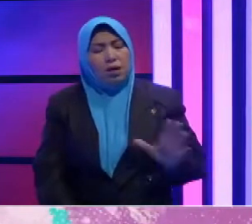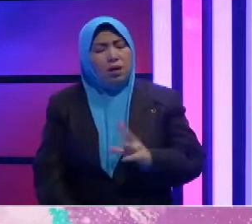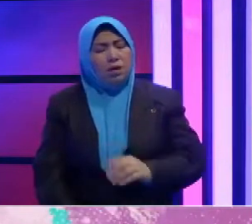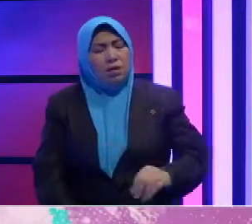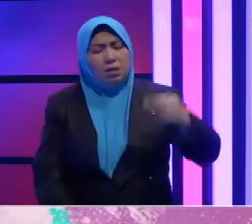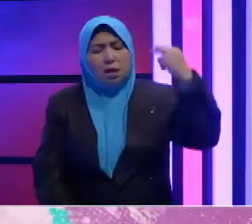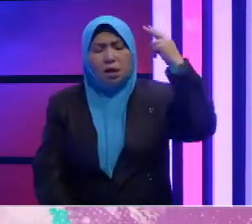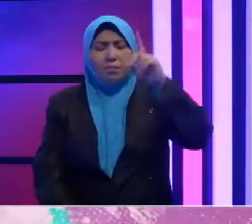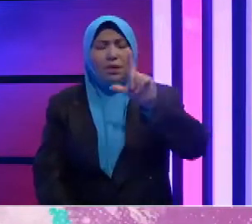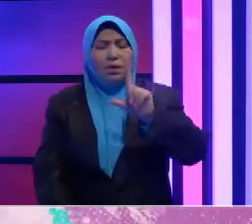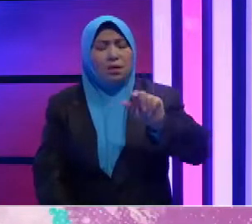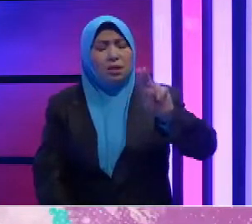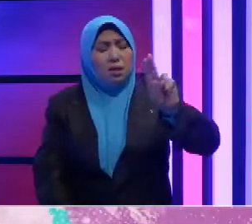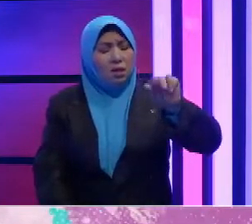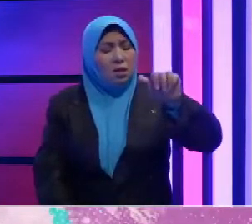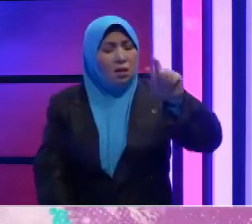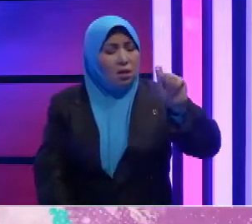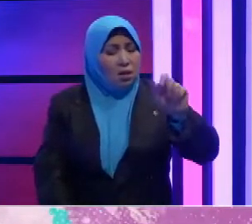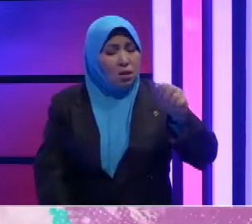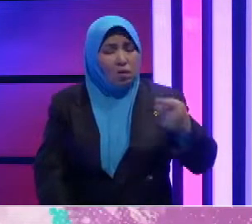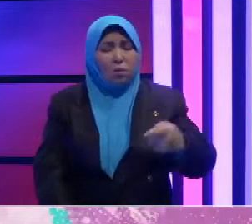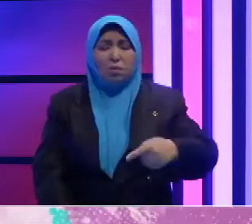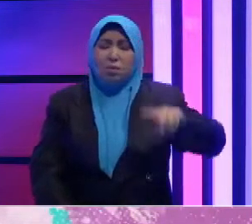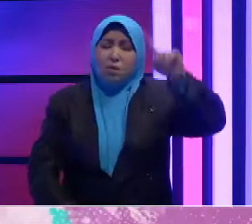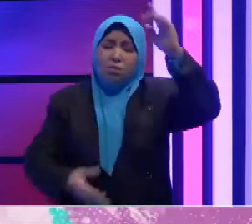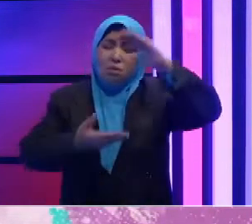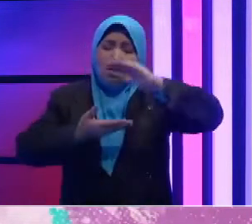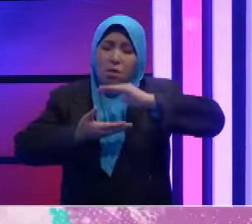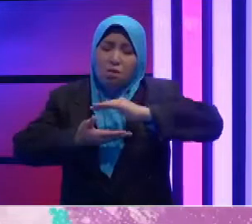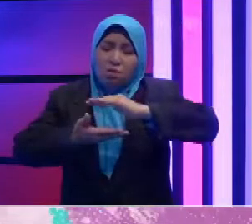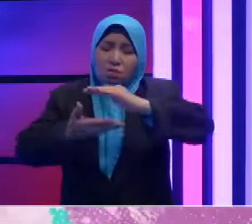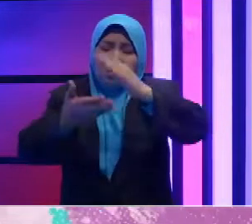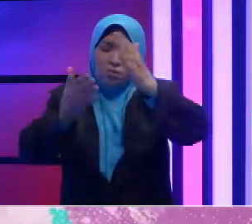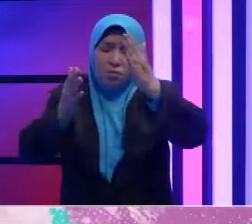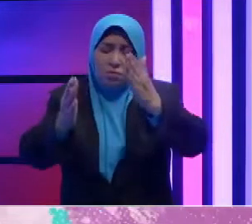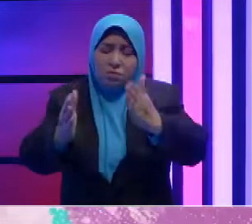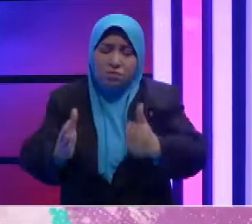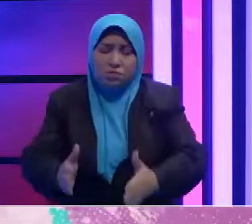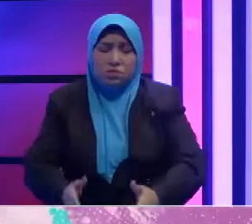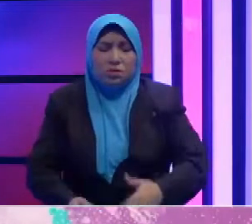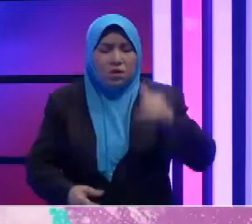ولوطا إذ قال لقومه